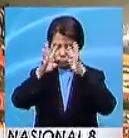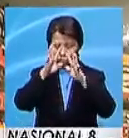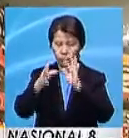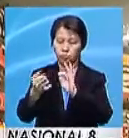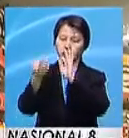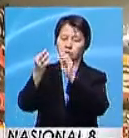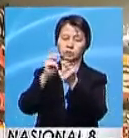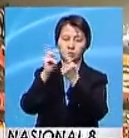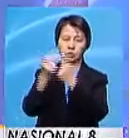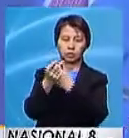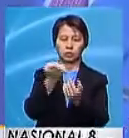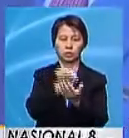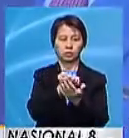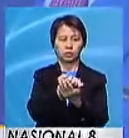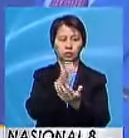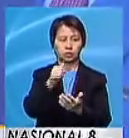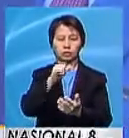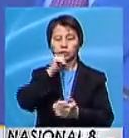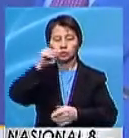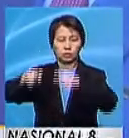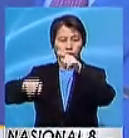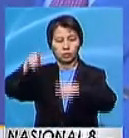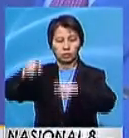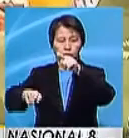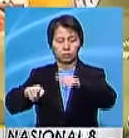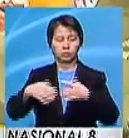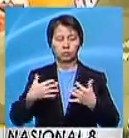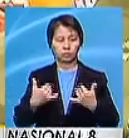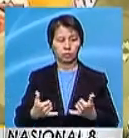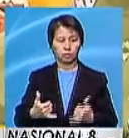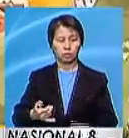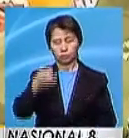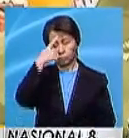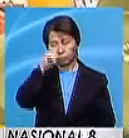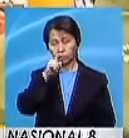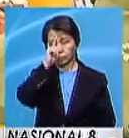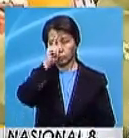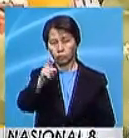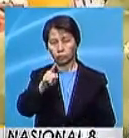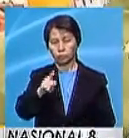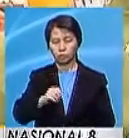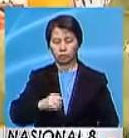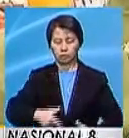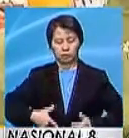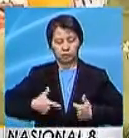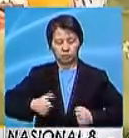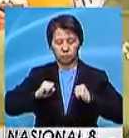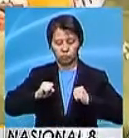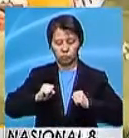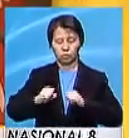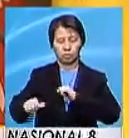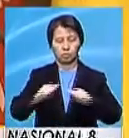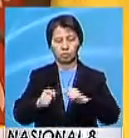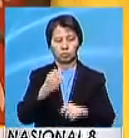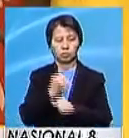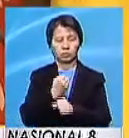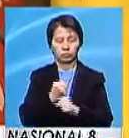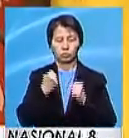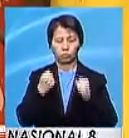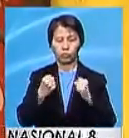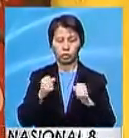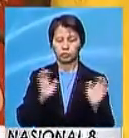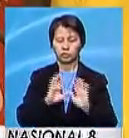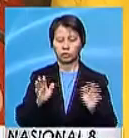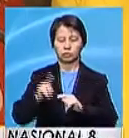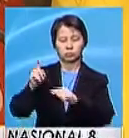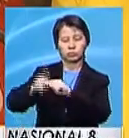menghadapi keadaan ekonomi yang tidak menentu ketika ini. Bagi memastikan survival perniagaan mereka perlu bekerja keras dan tidak